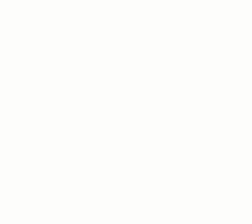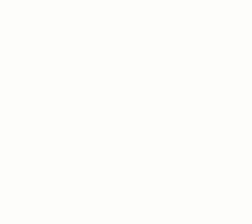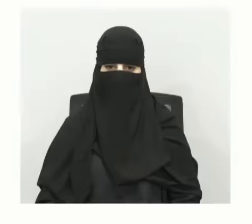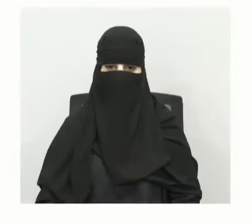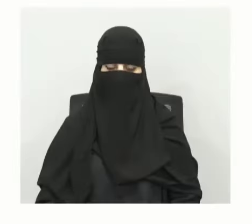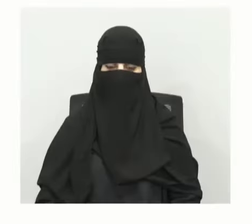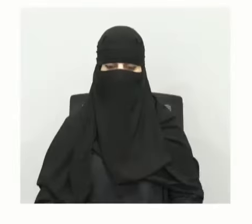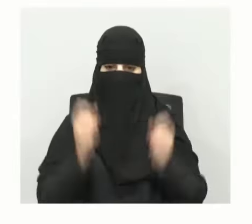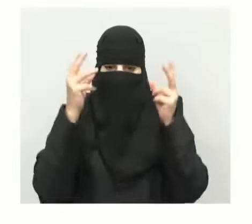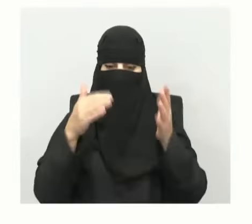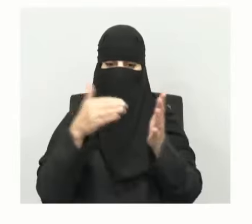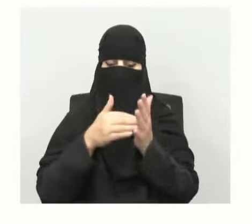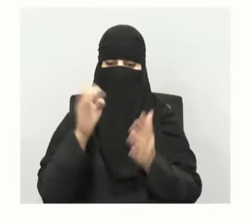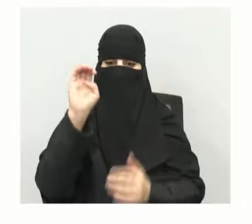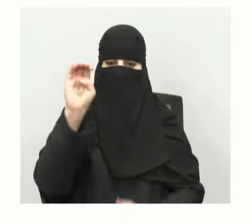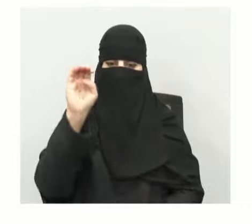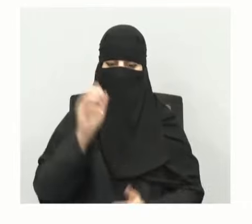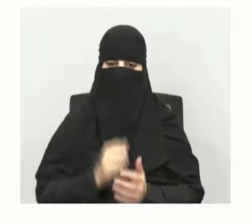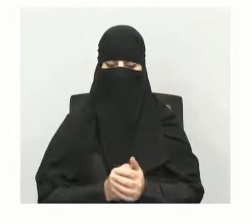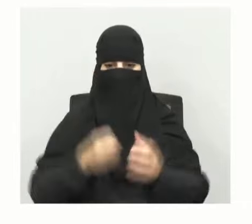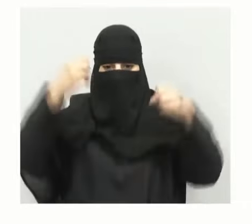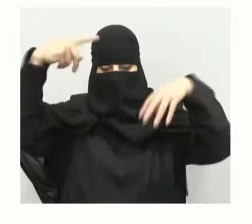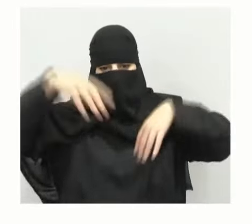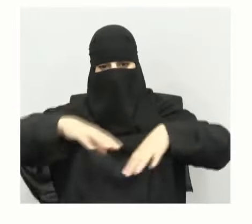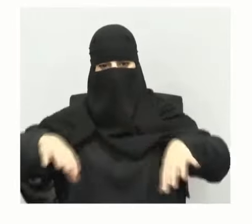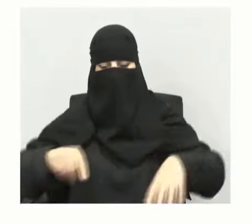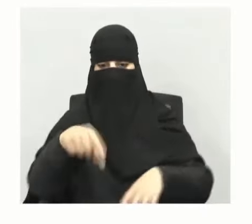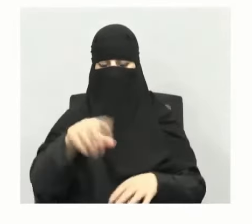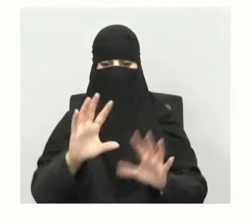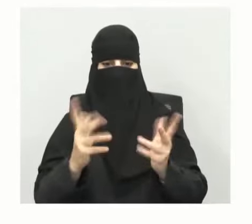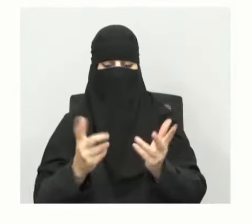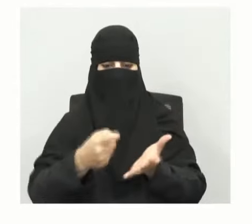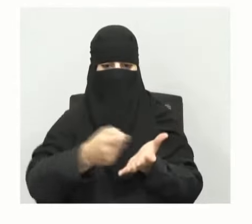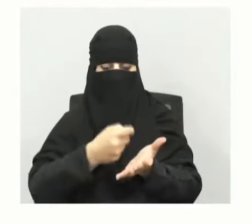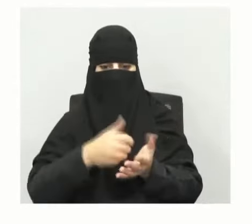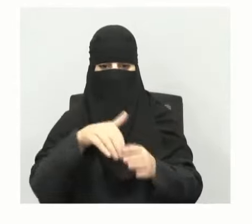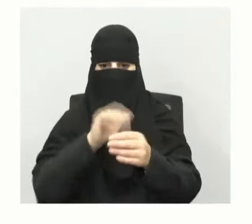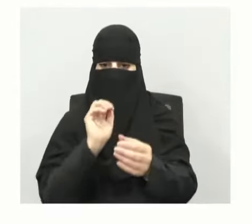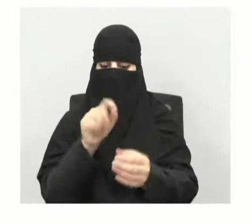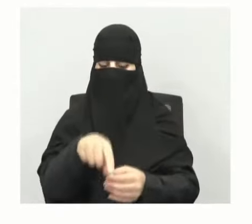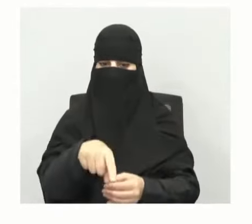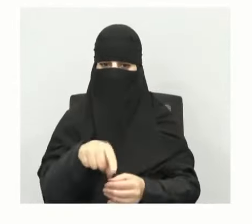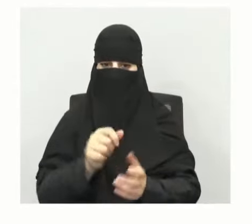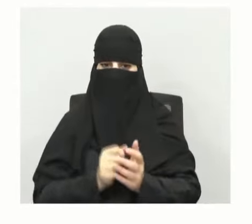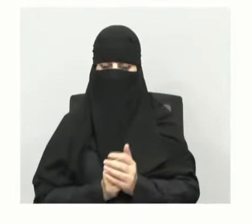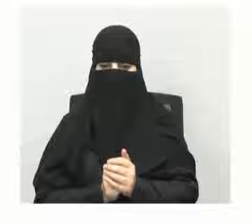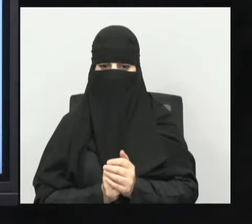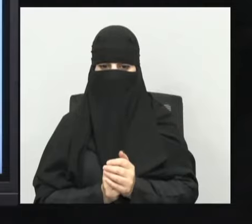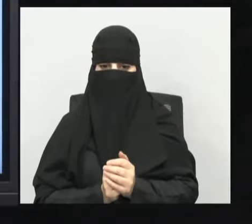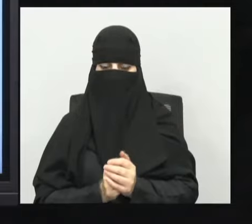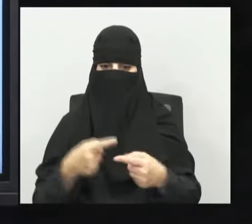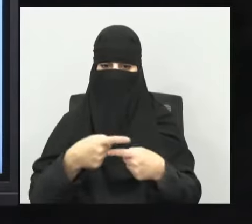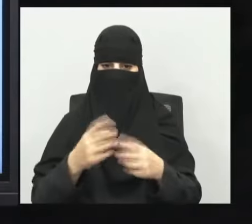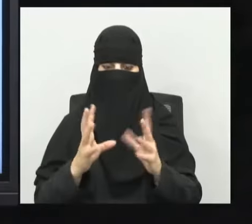هاي مبدعين وصلت للاجابه بارك الله فيكم من يقول لي الان ماذا نكتب في المخرجه هنا بارك الله فيكم